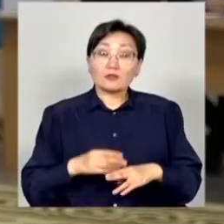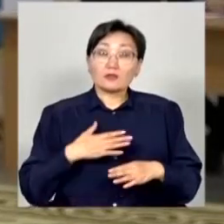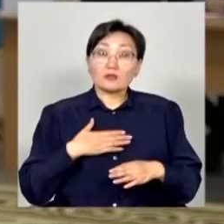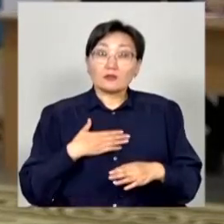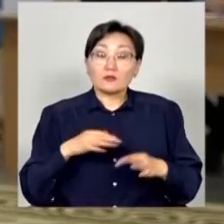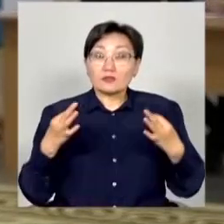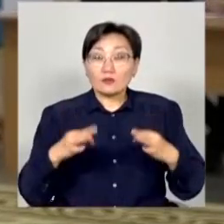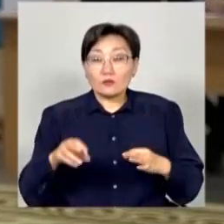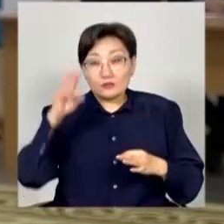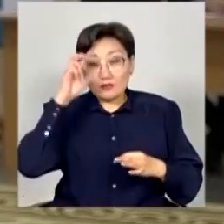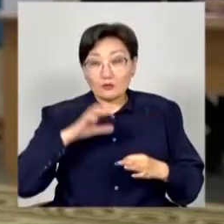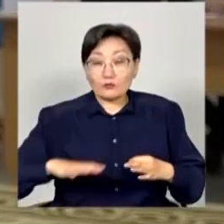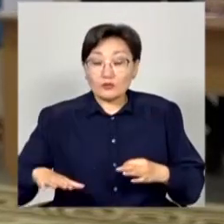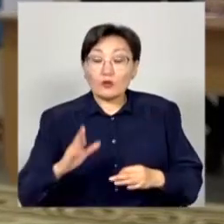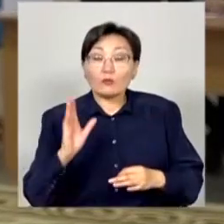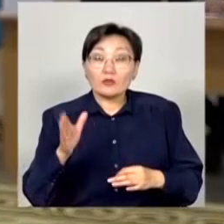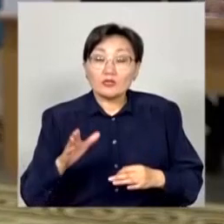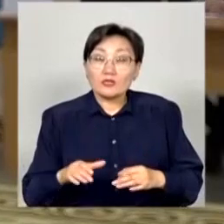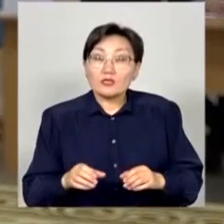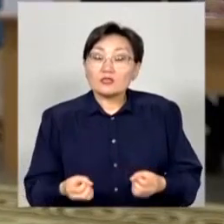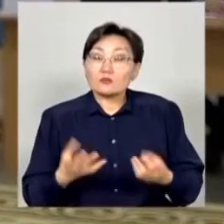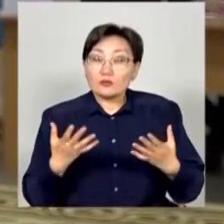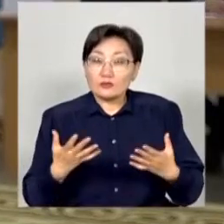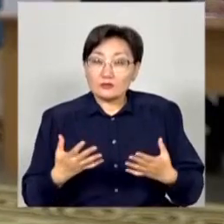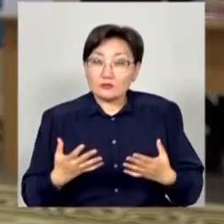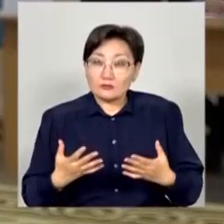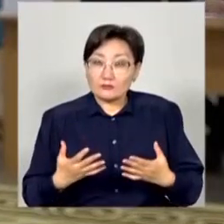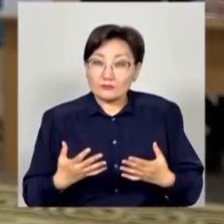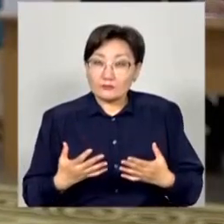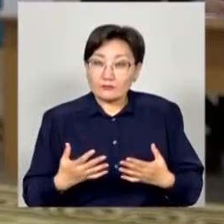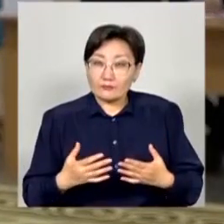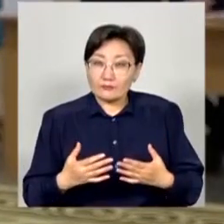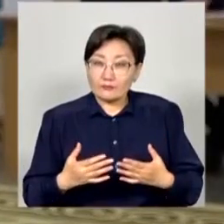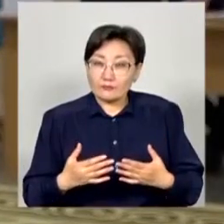тәуелсіз еліміздің болашағы жақсы жаңа ұрпақтың қолында болады деген сенімдеміз.